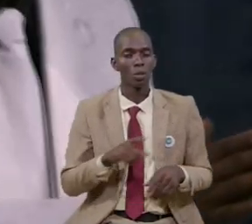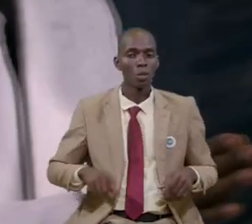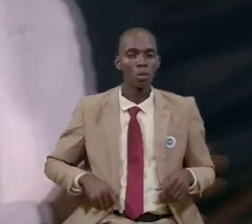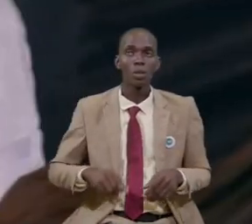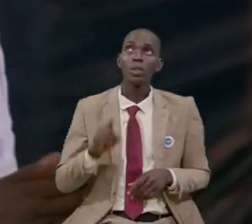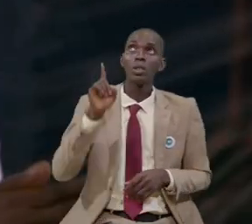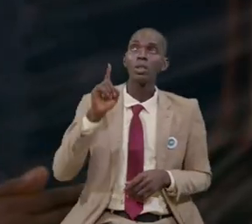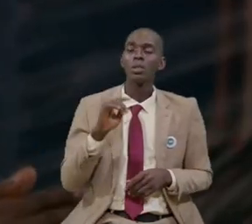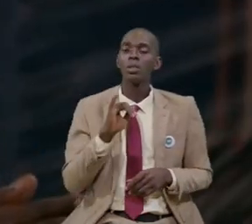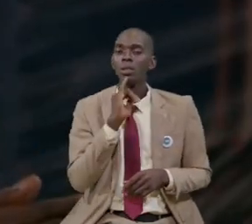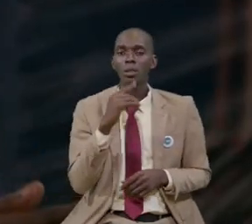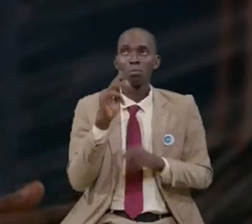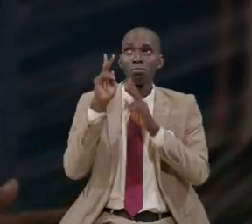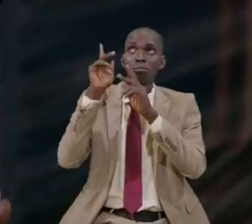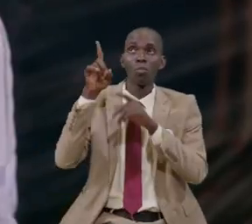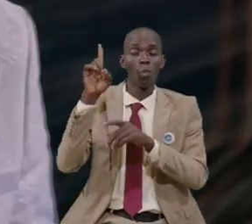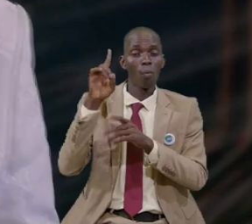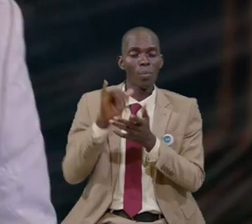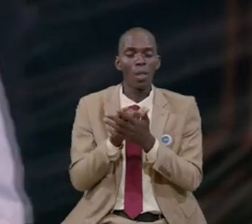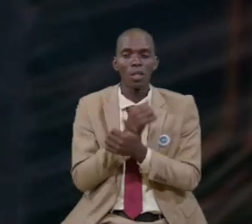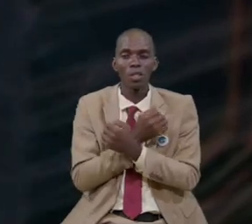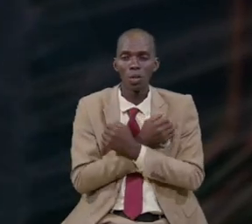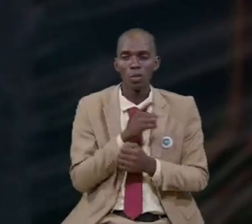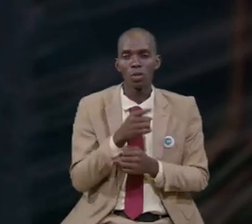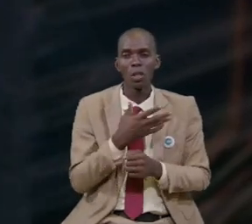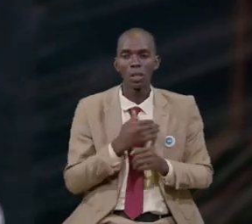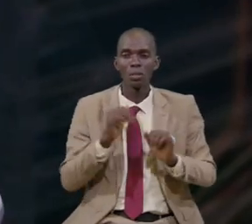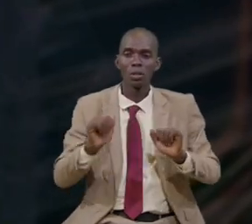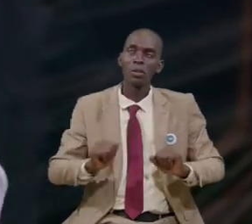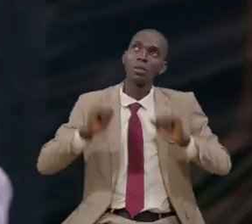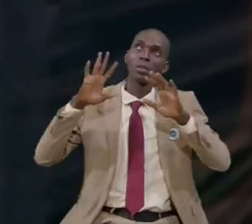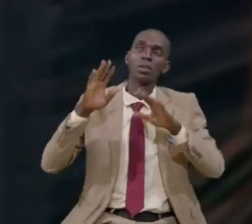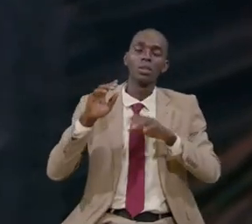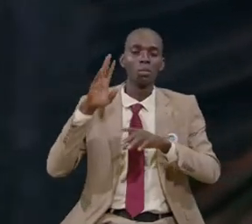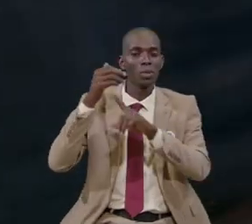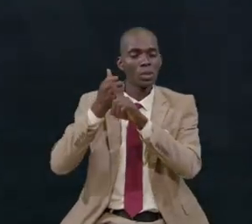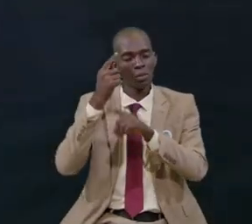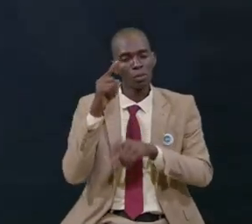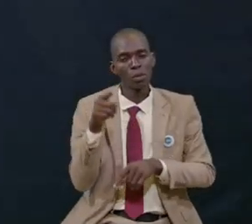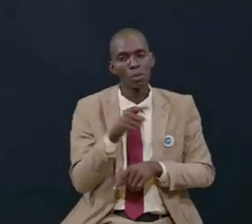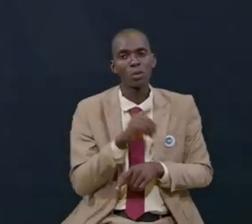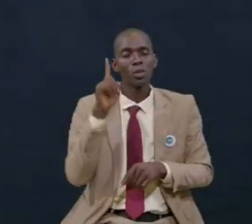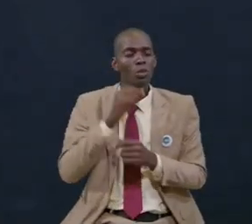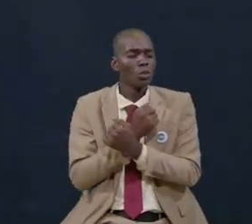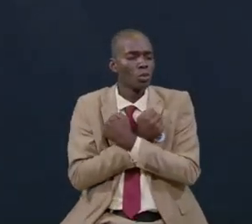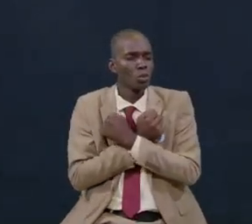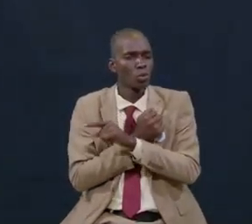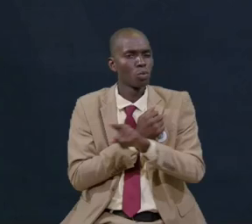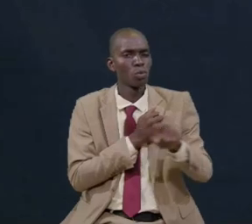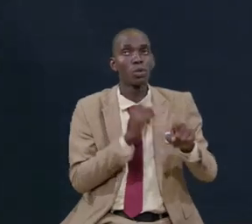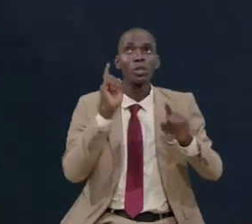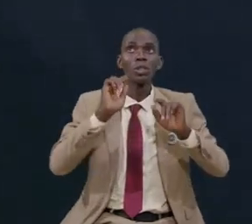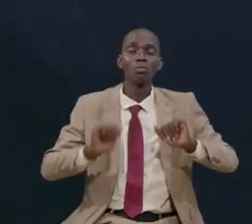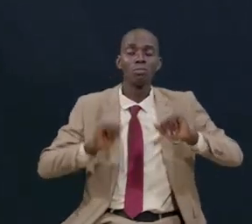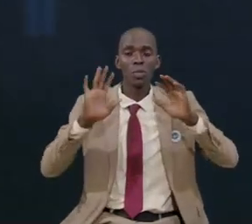tant et qu'il s'est livré pour vous. Il vous aime tant qu'il a versé son sang pour vous afin que